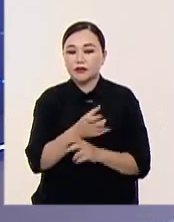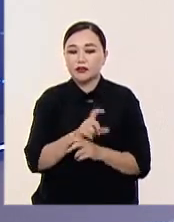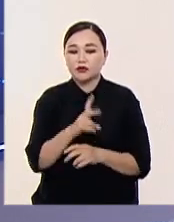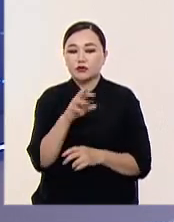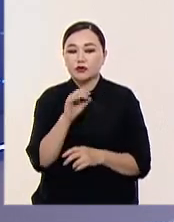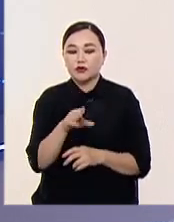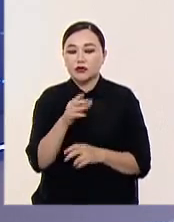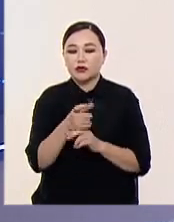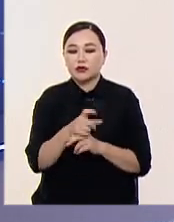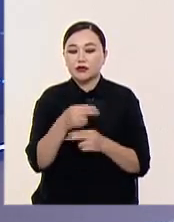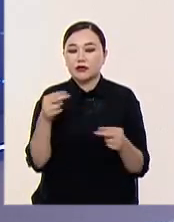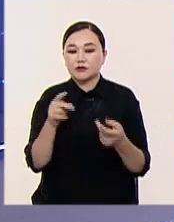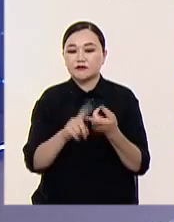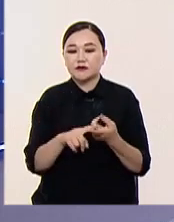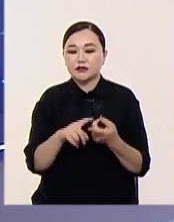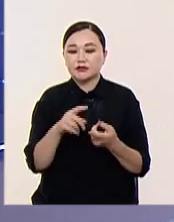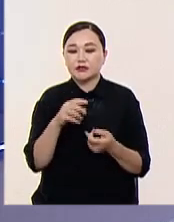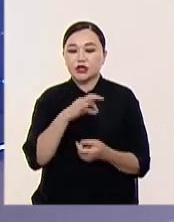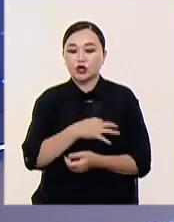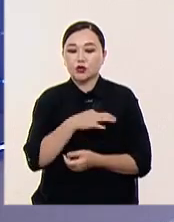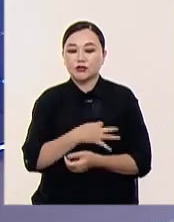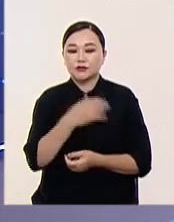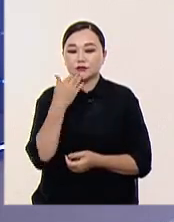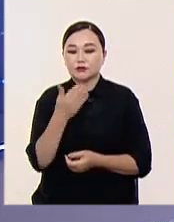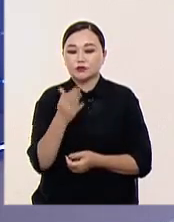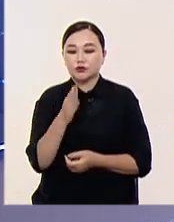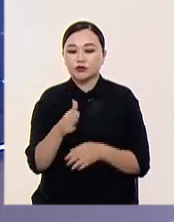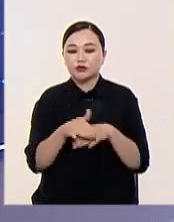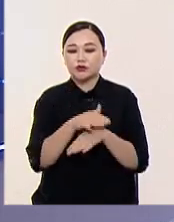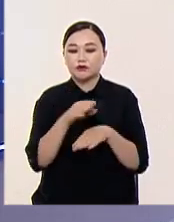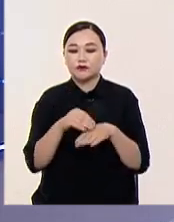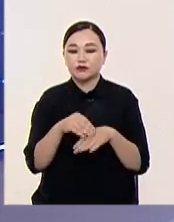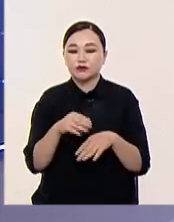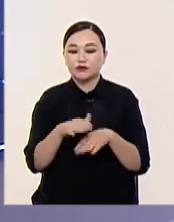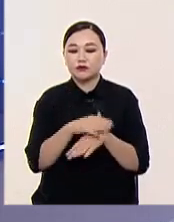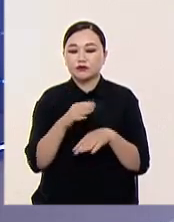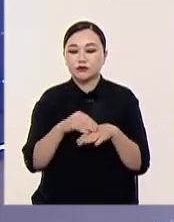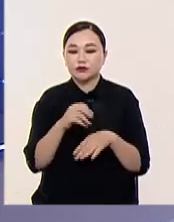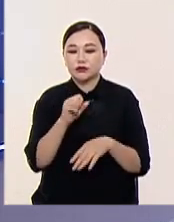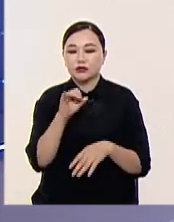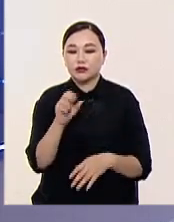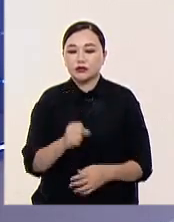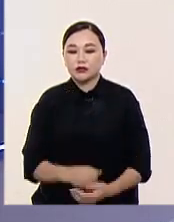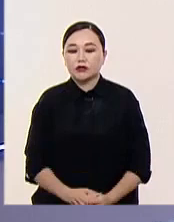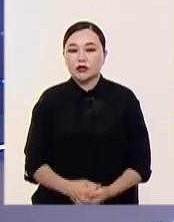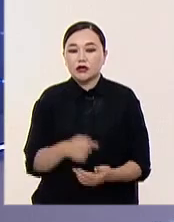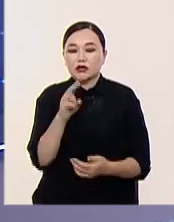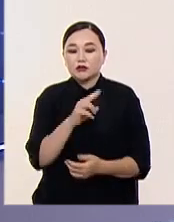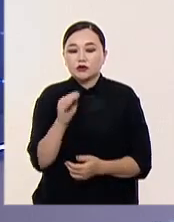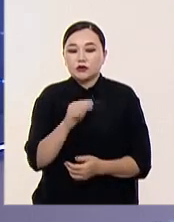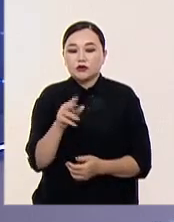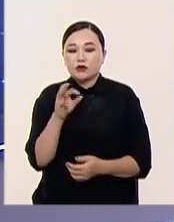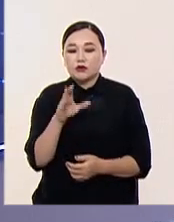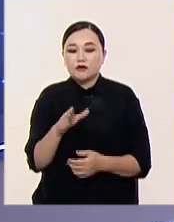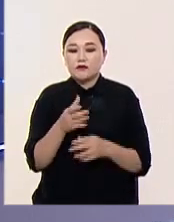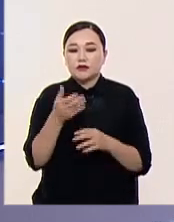Нұрболат Жаңабекұлы осы тақырыпқа қатысты заңгерлердің пікірін біліп көрмекші. Нұрболат, кеш жарық. Қайырлы кеш, Аида. Қасым-Жомарт Тоқаевта